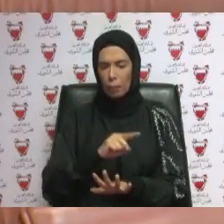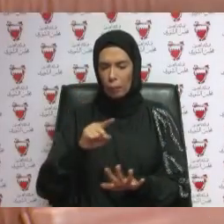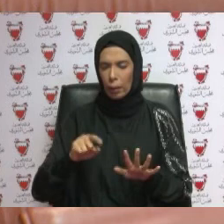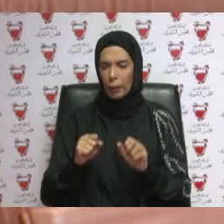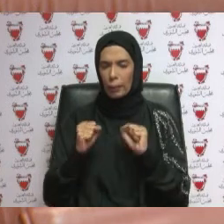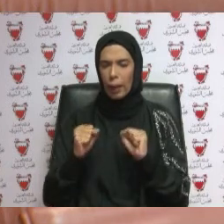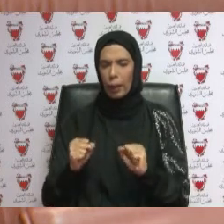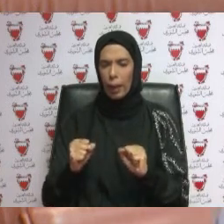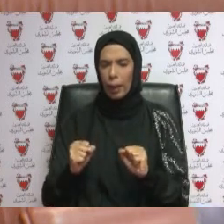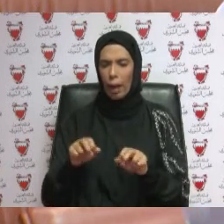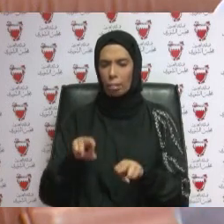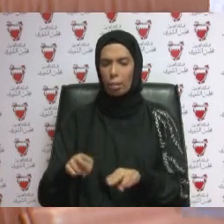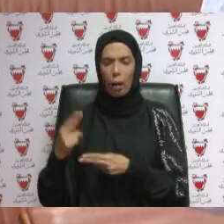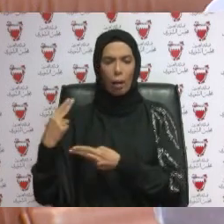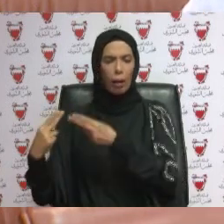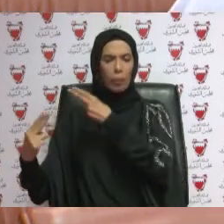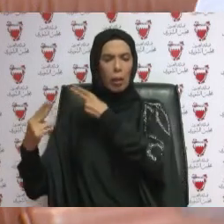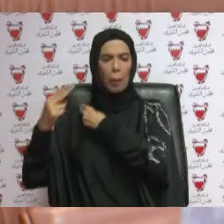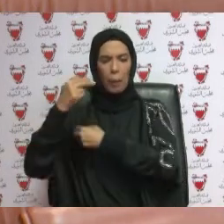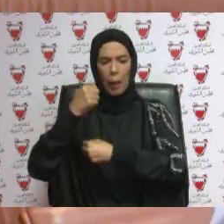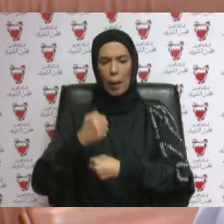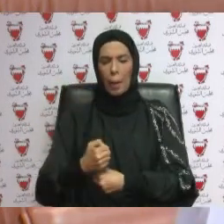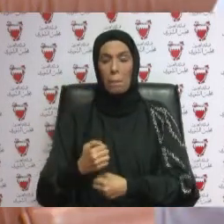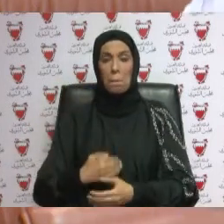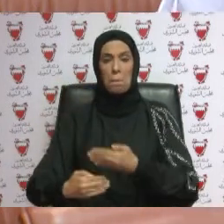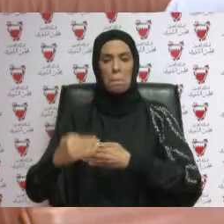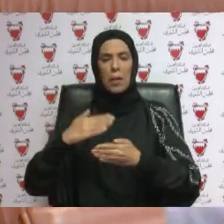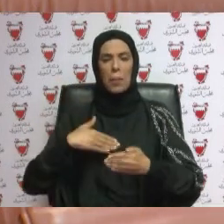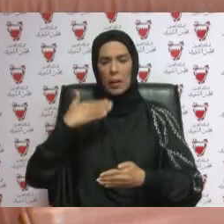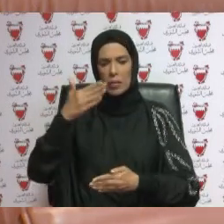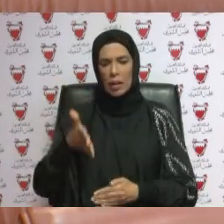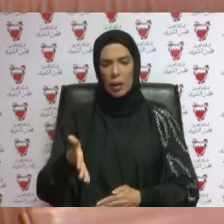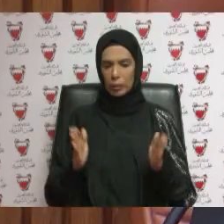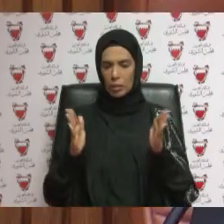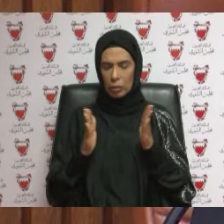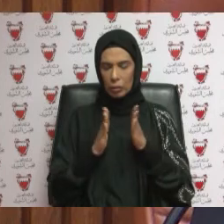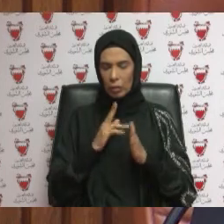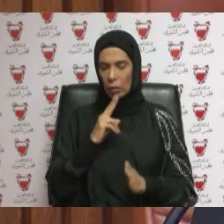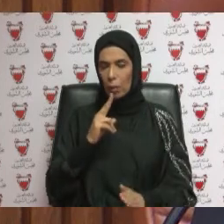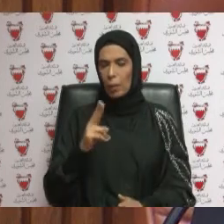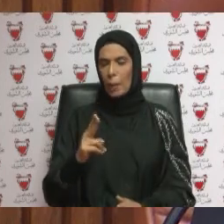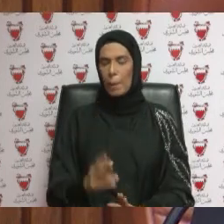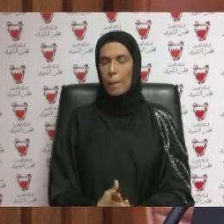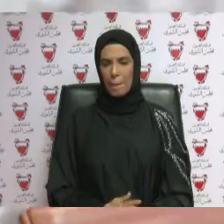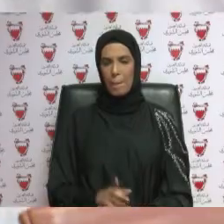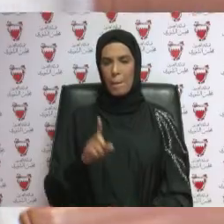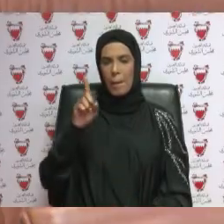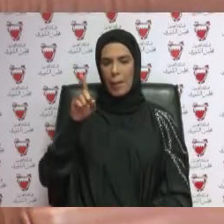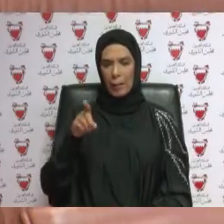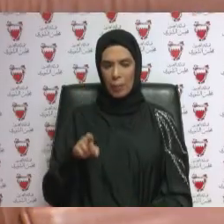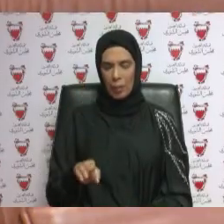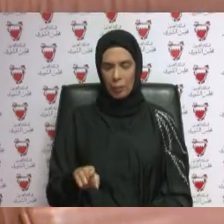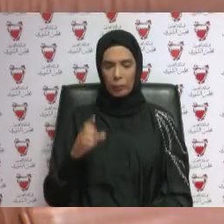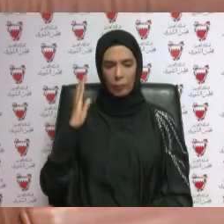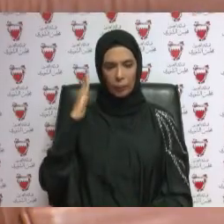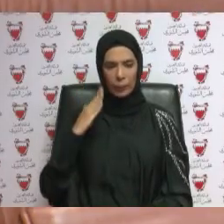موجودة، فاتجهت إلى بناء مستقبلها ومستقبل الأجيال القادمة. أما اليوم فإن